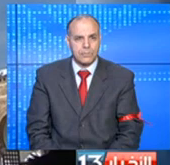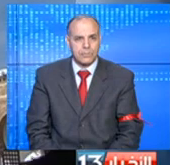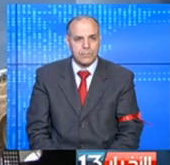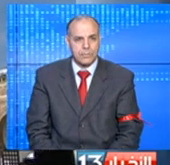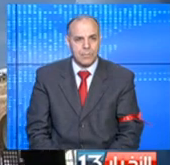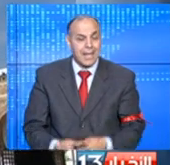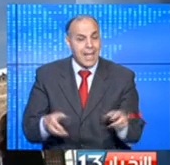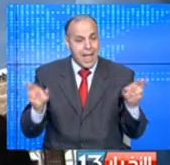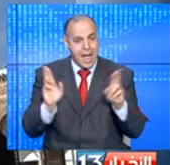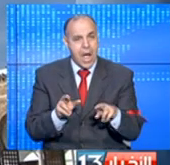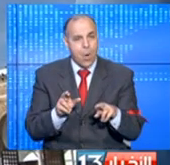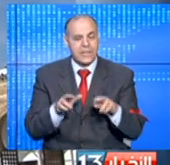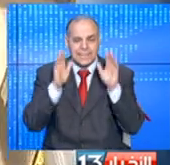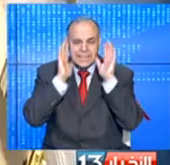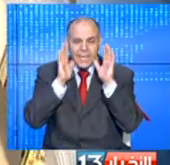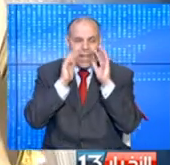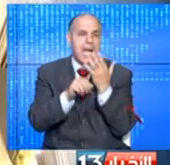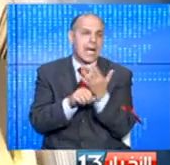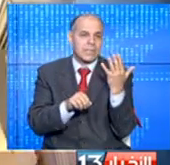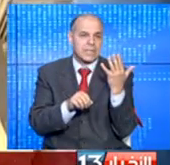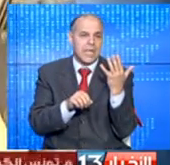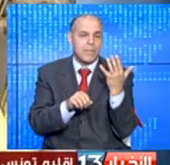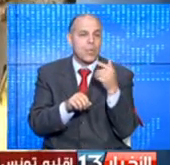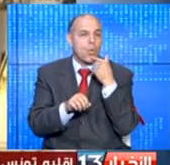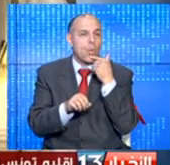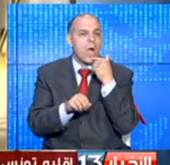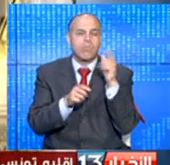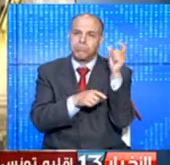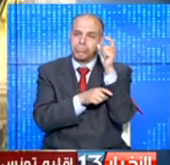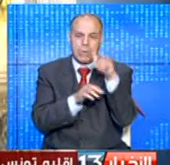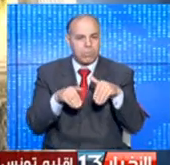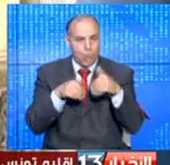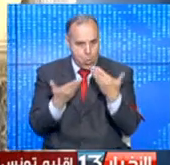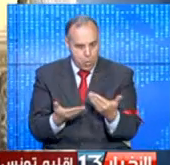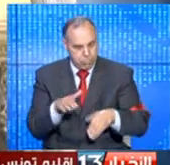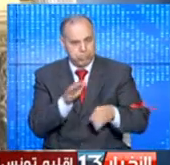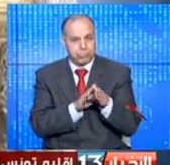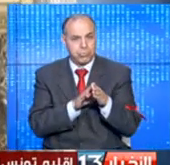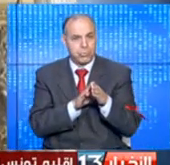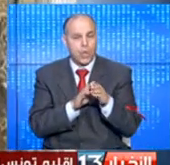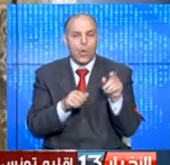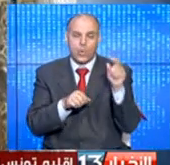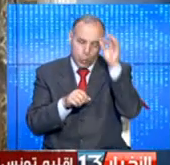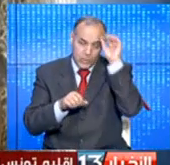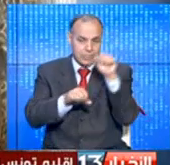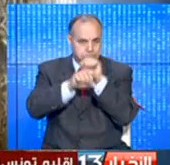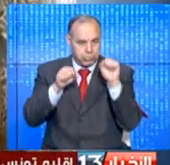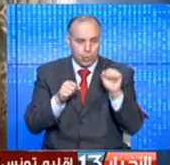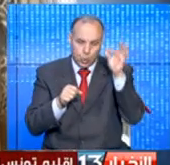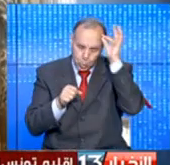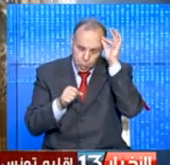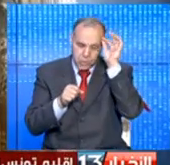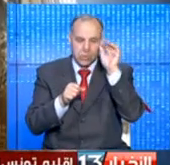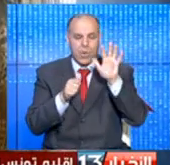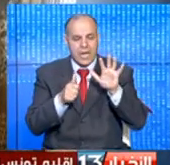العوده الى اقامه السنوات الخمس في المساجد والجوامع بدايه من اليوم بولايه تونس والين او بن